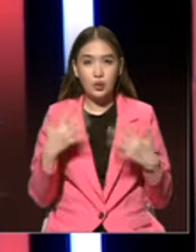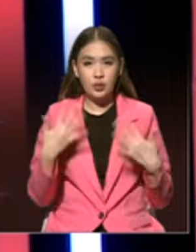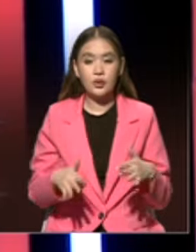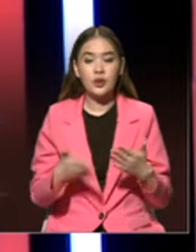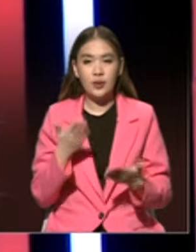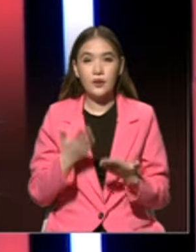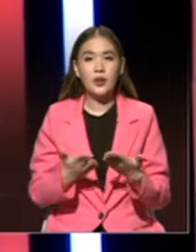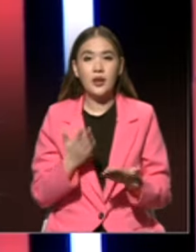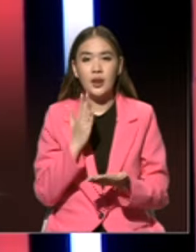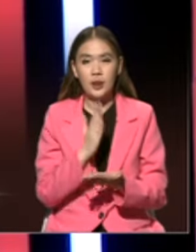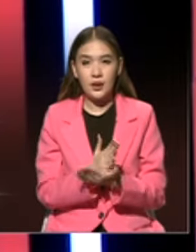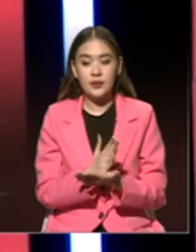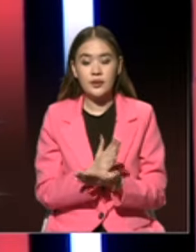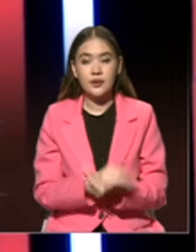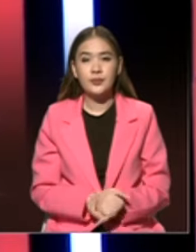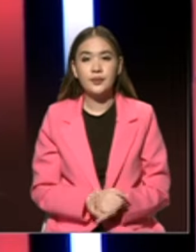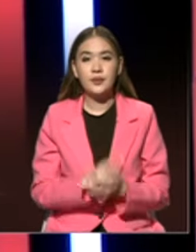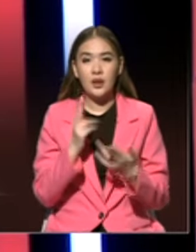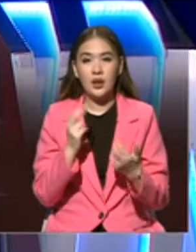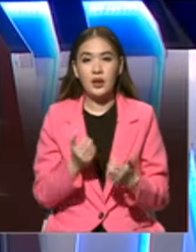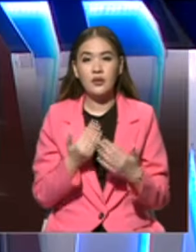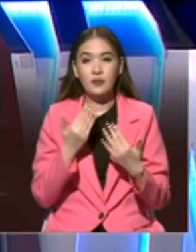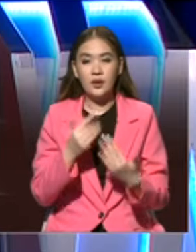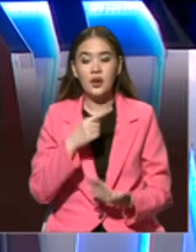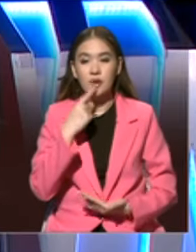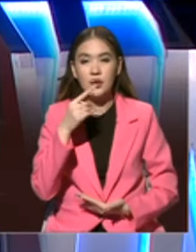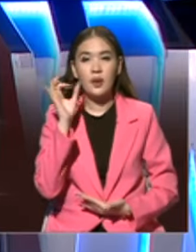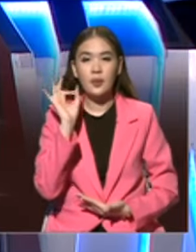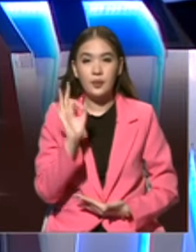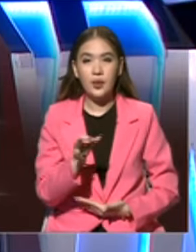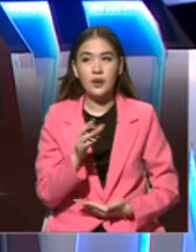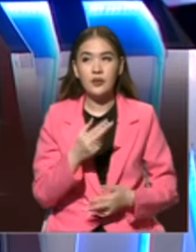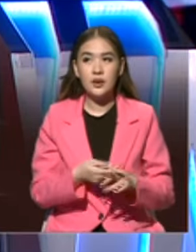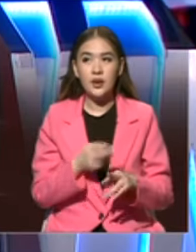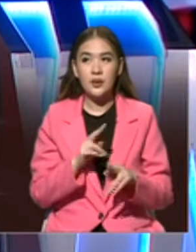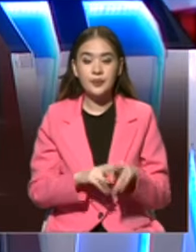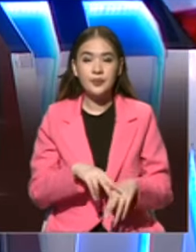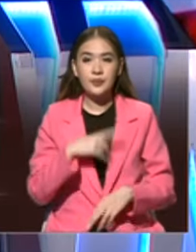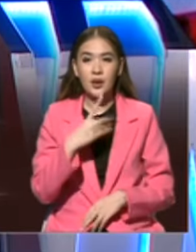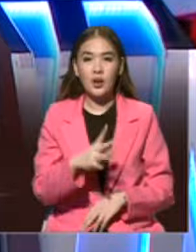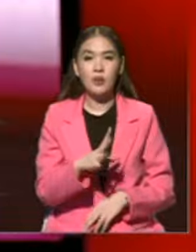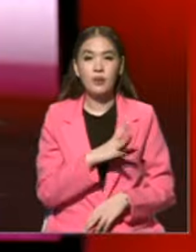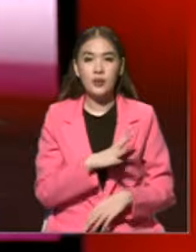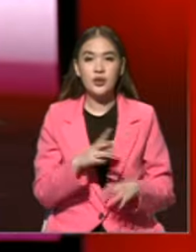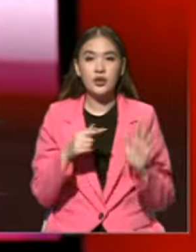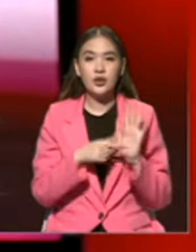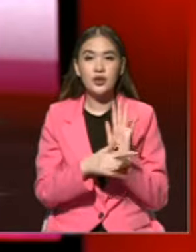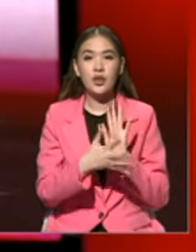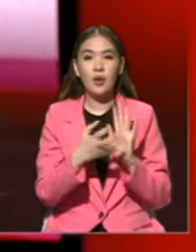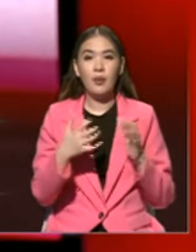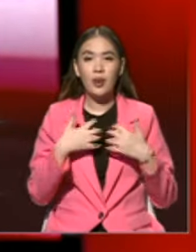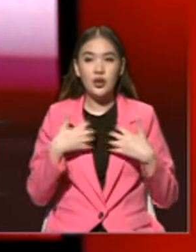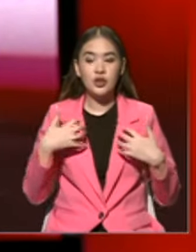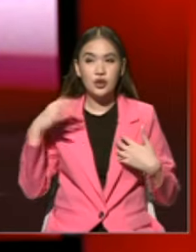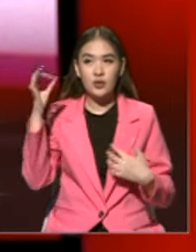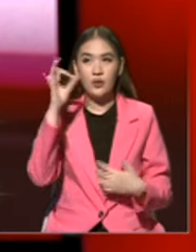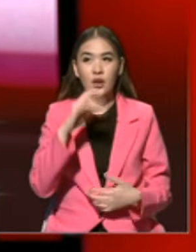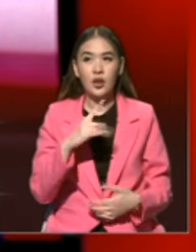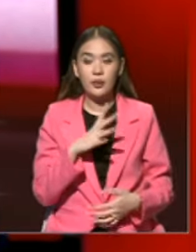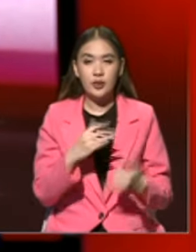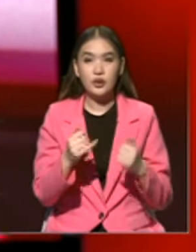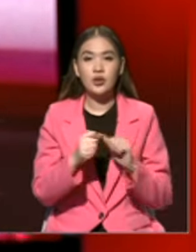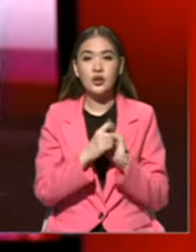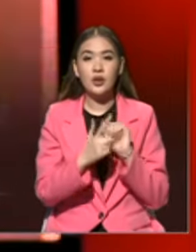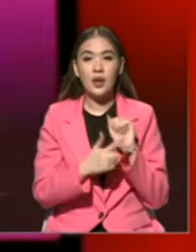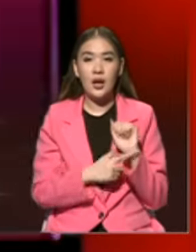Иә, әрине. Жаңа сіздің айтқаныңыз дұрыс. Бұл жаңа мен айтып өткен өлген мал саны 7,500 бас. Ол бүгін 17